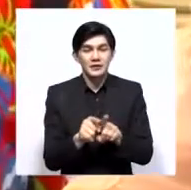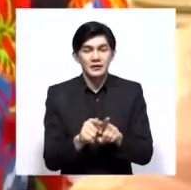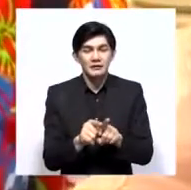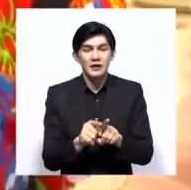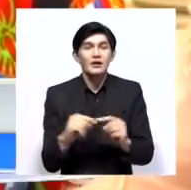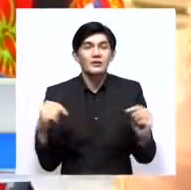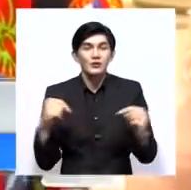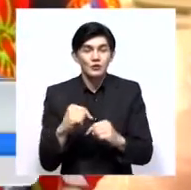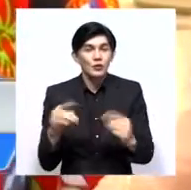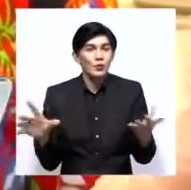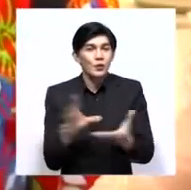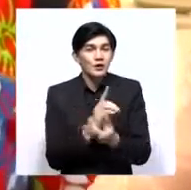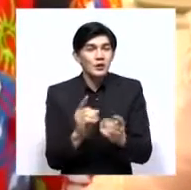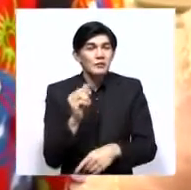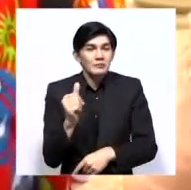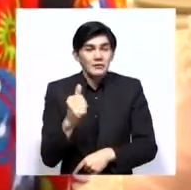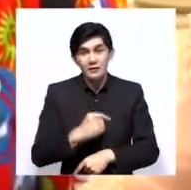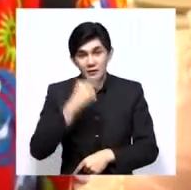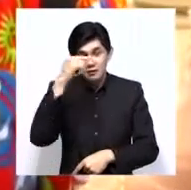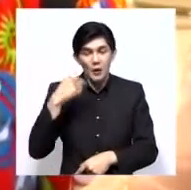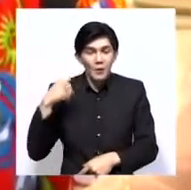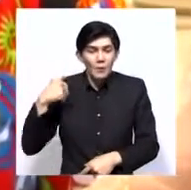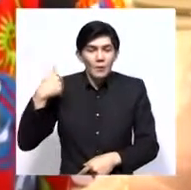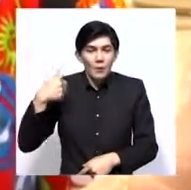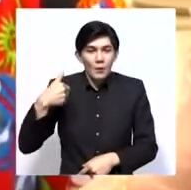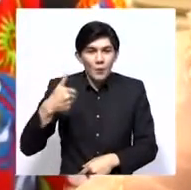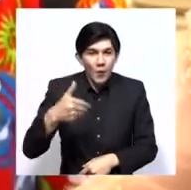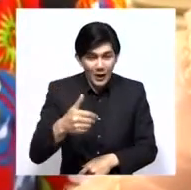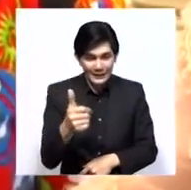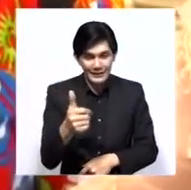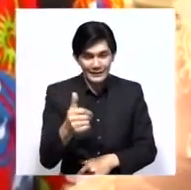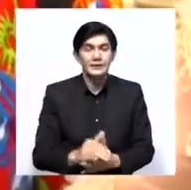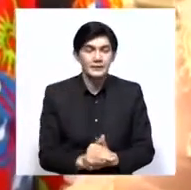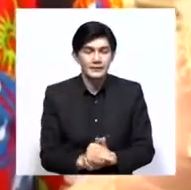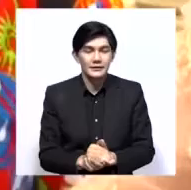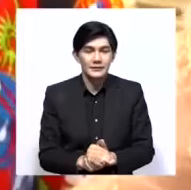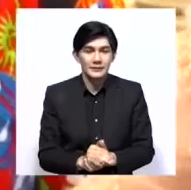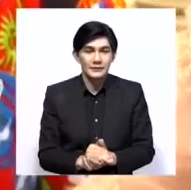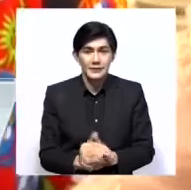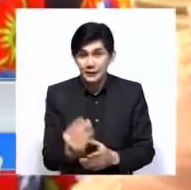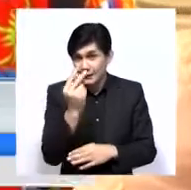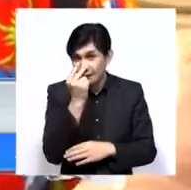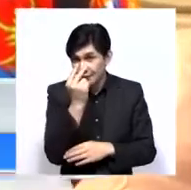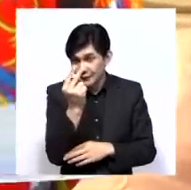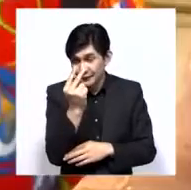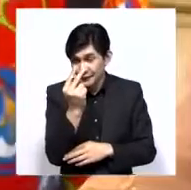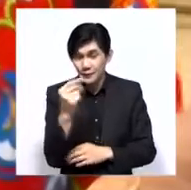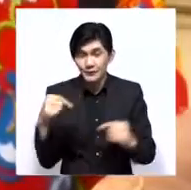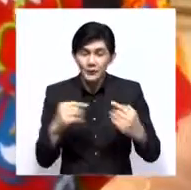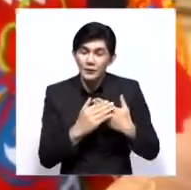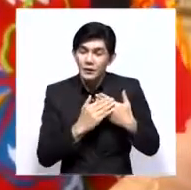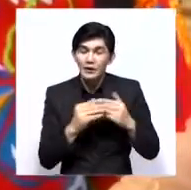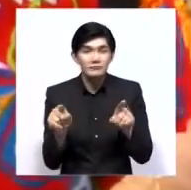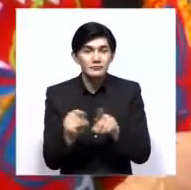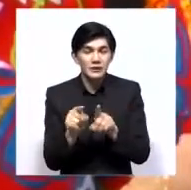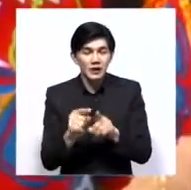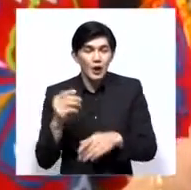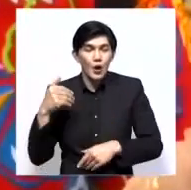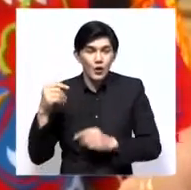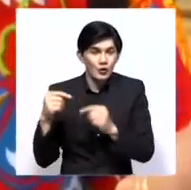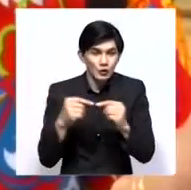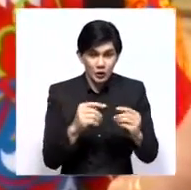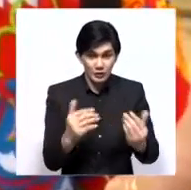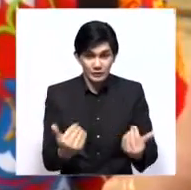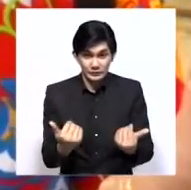พณีที่แบบดีงามของไทยเรานะคะค่ะก็ติดตามมาตั้งแต่อุ่นไอรักเหมือนกันค่ะ ถือว่